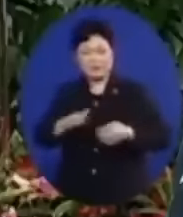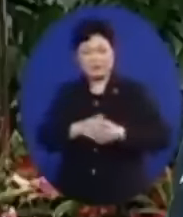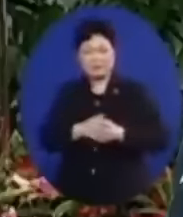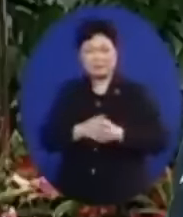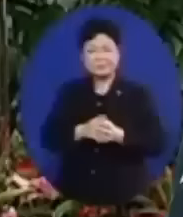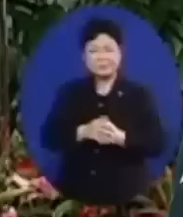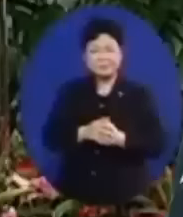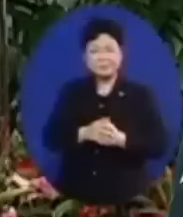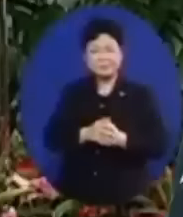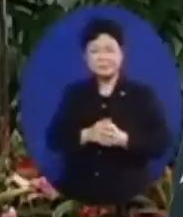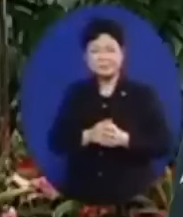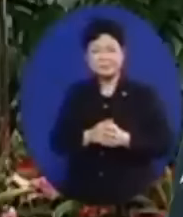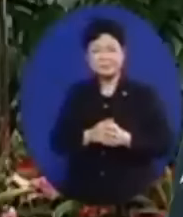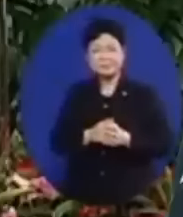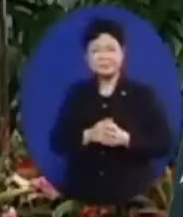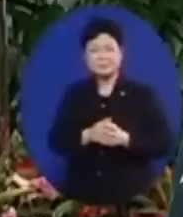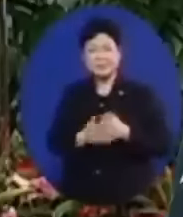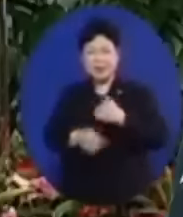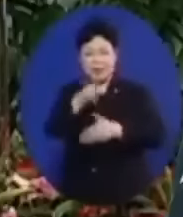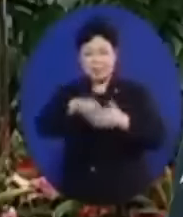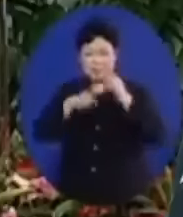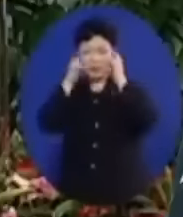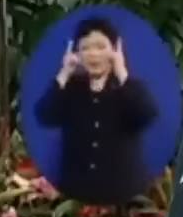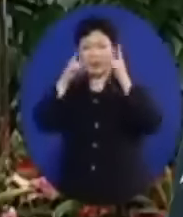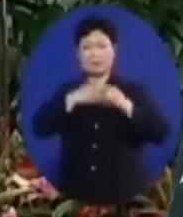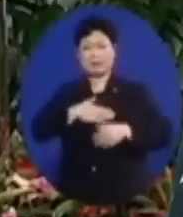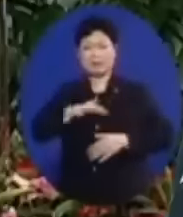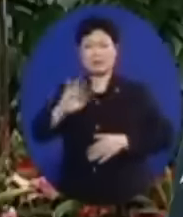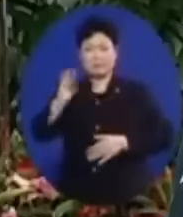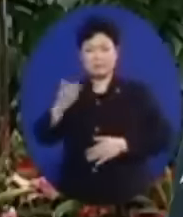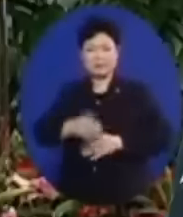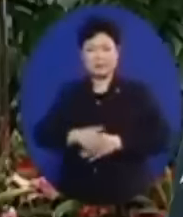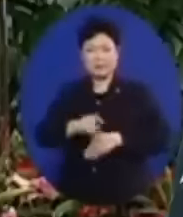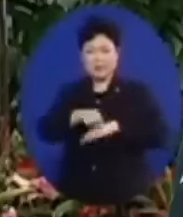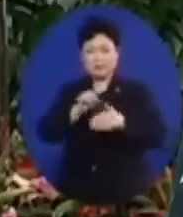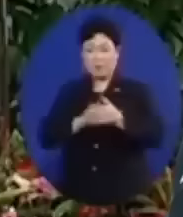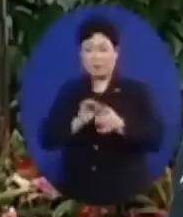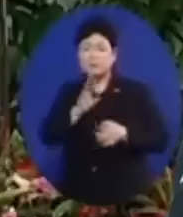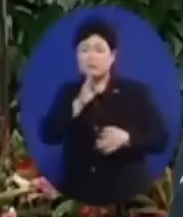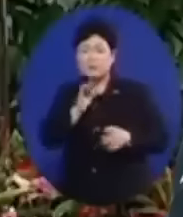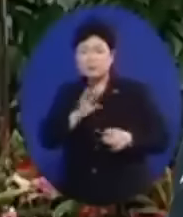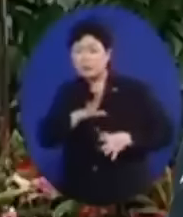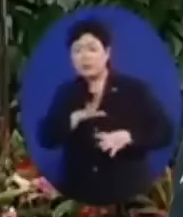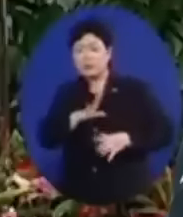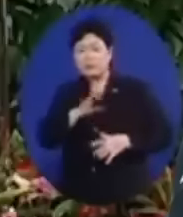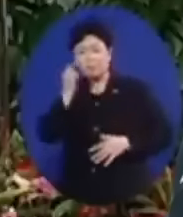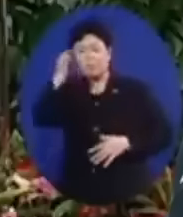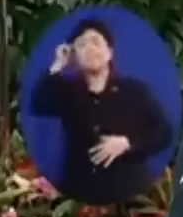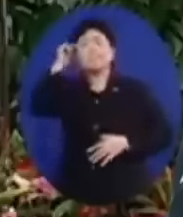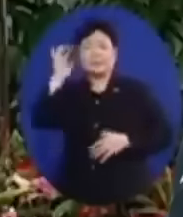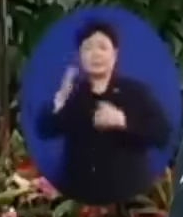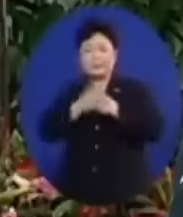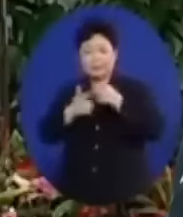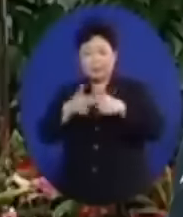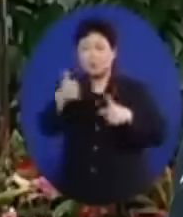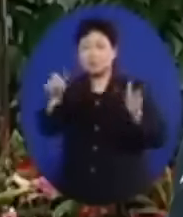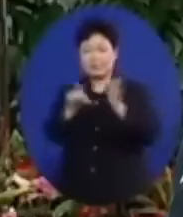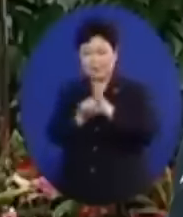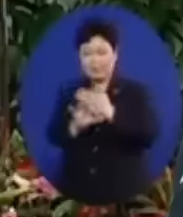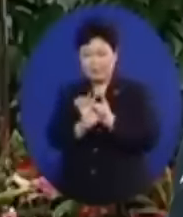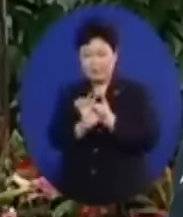모략과 재능을 주어서 마음에 깨달아져요. 마음에 놀랍게 깨달아져요. 그러므로 예수 믿으면